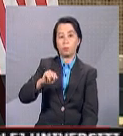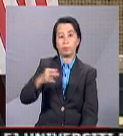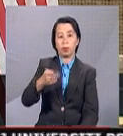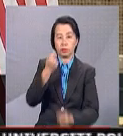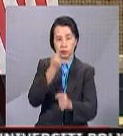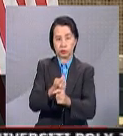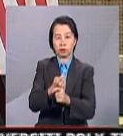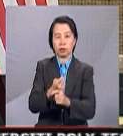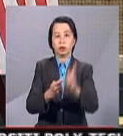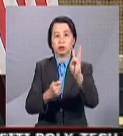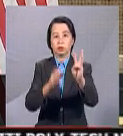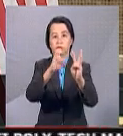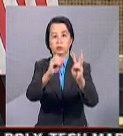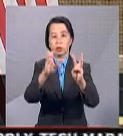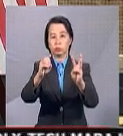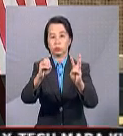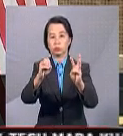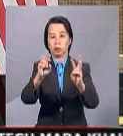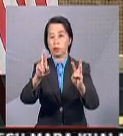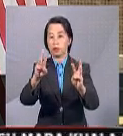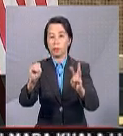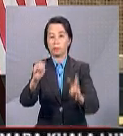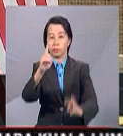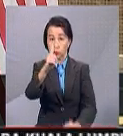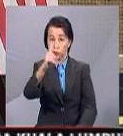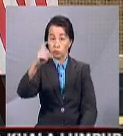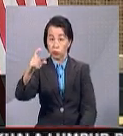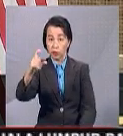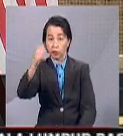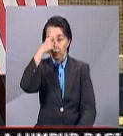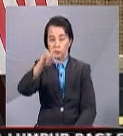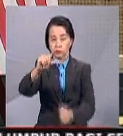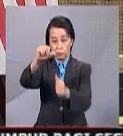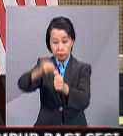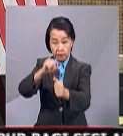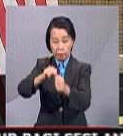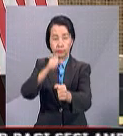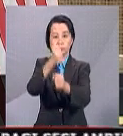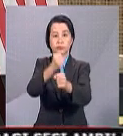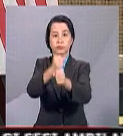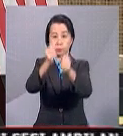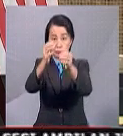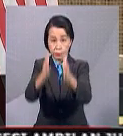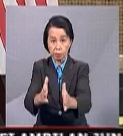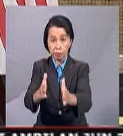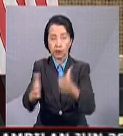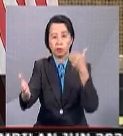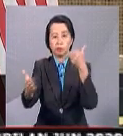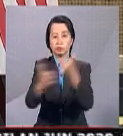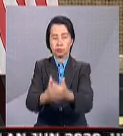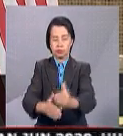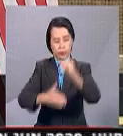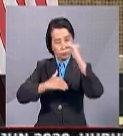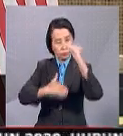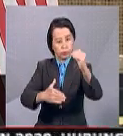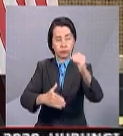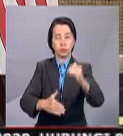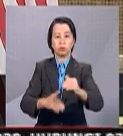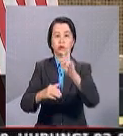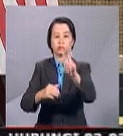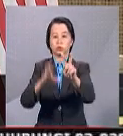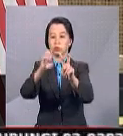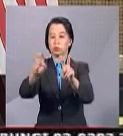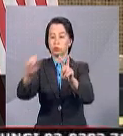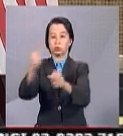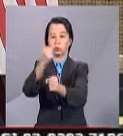keadaan 600 Ringgit sebulan untuk setiap pekerja single Maxima 200